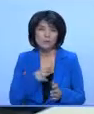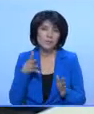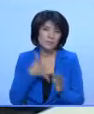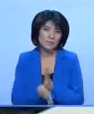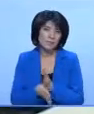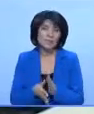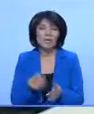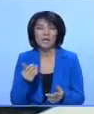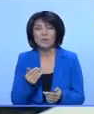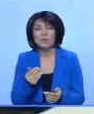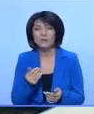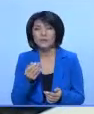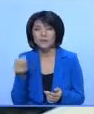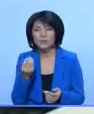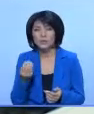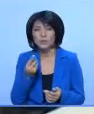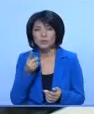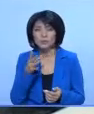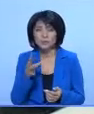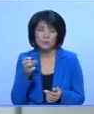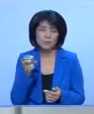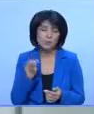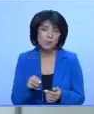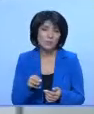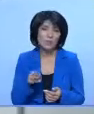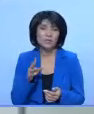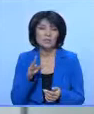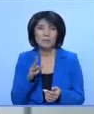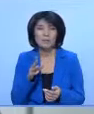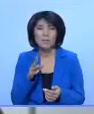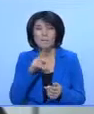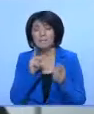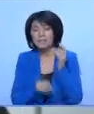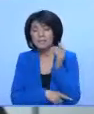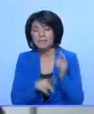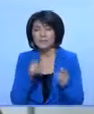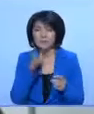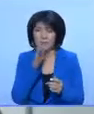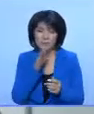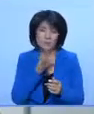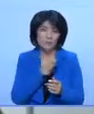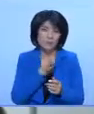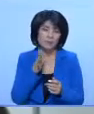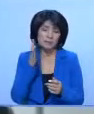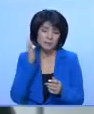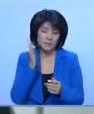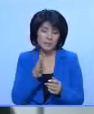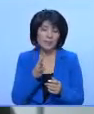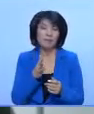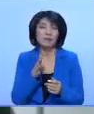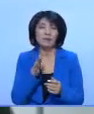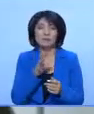2,7 миллиард теңге бағытталып отыр. За последние 5 лет. Соңғы 5 жылда 2,7 миллиард теңге қоршаған ортаны